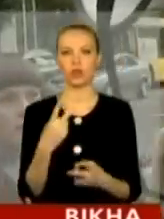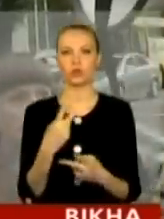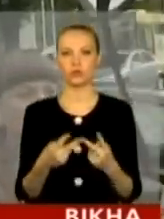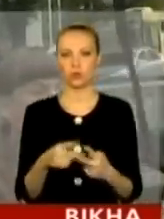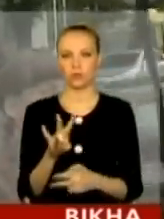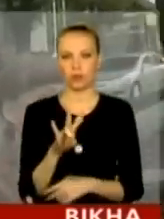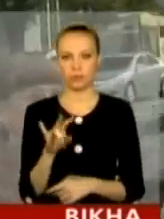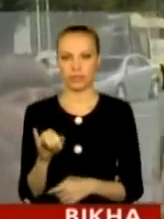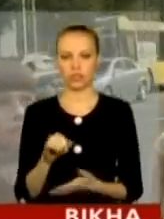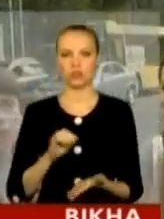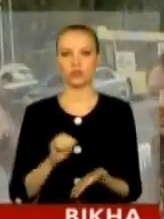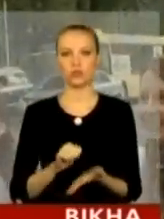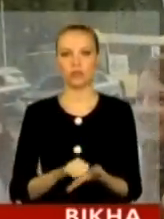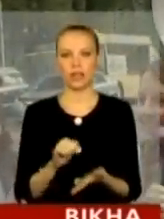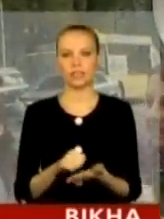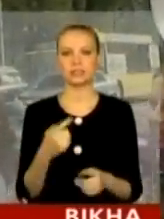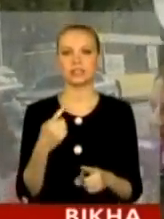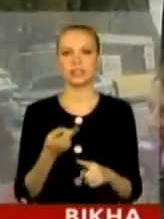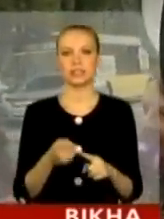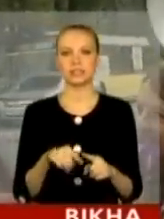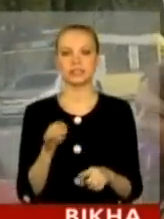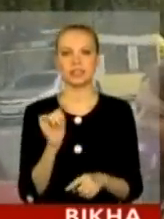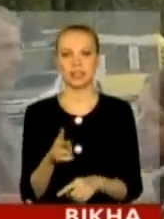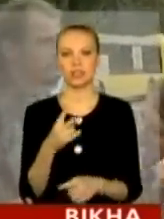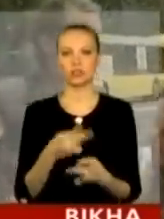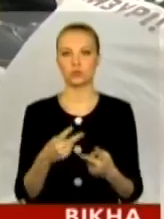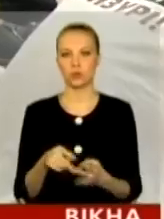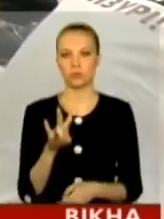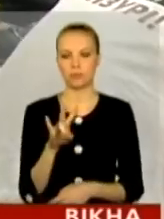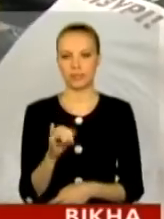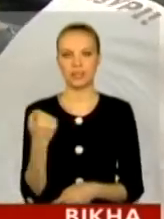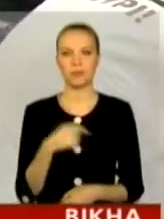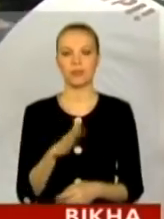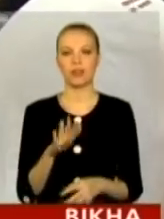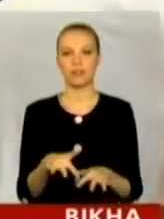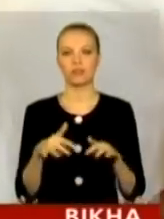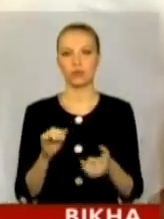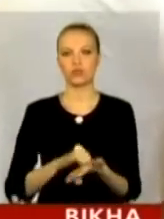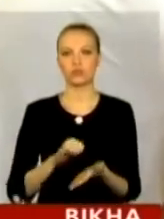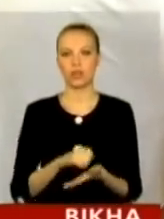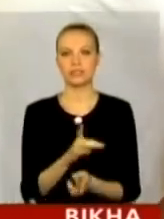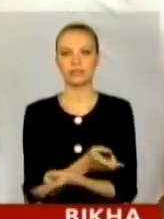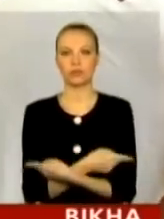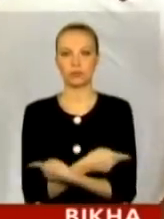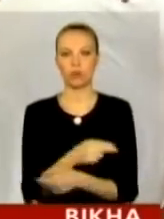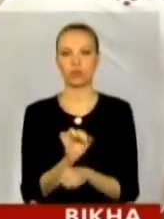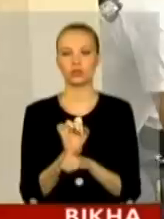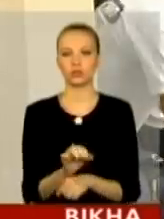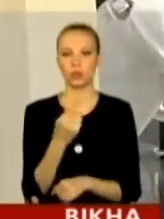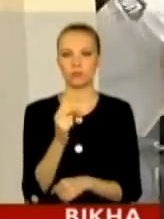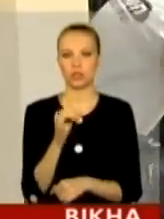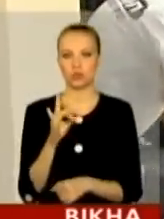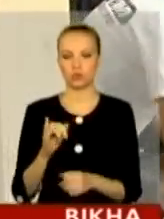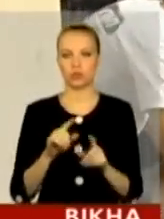ні журналістиці так тюрмам ні у ложі преси журналісти футболках стоп цензурі